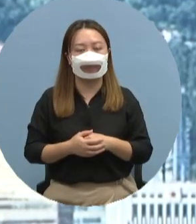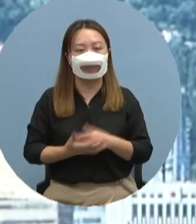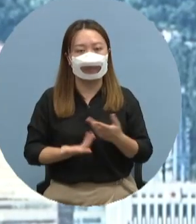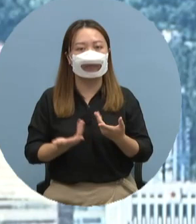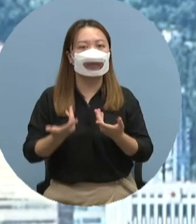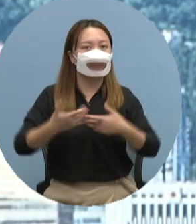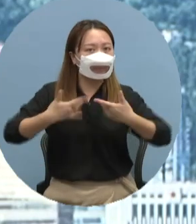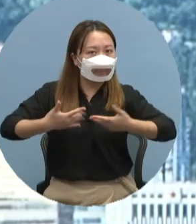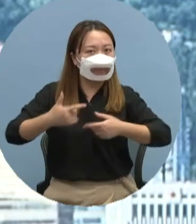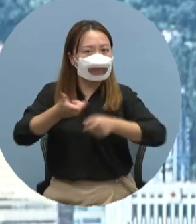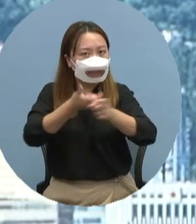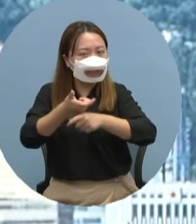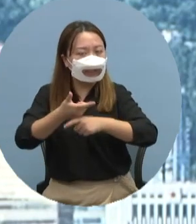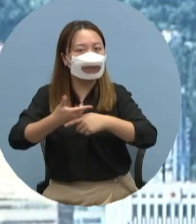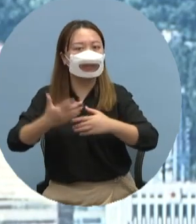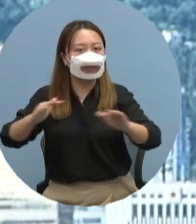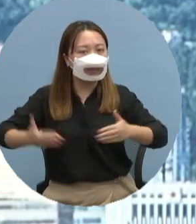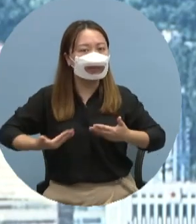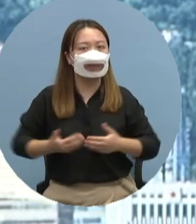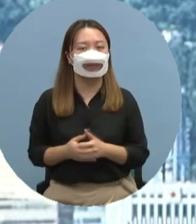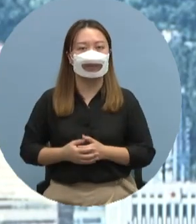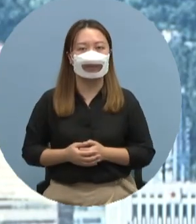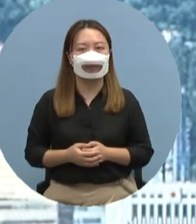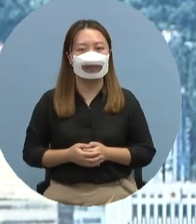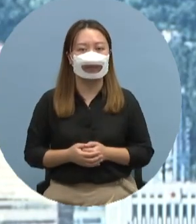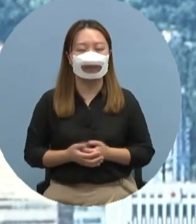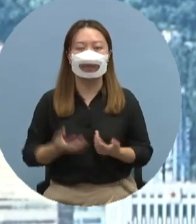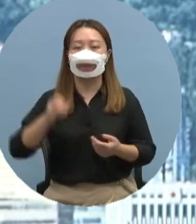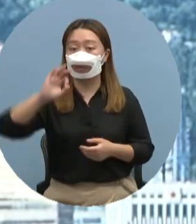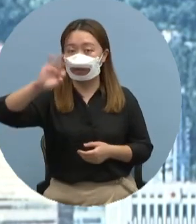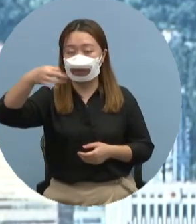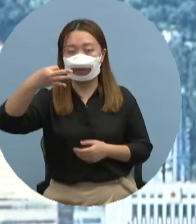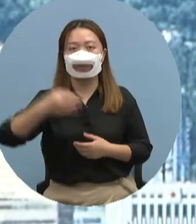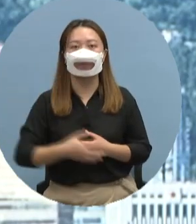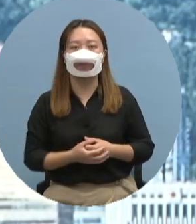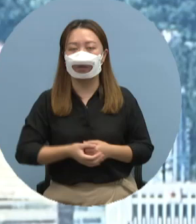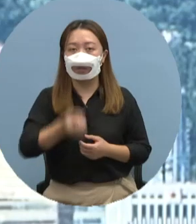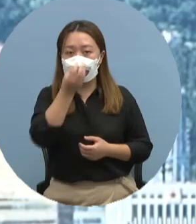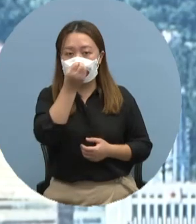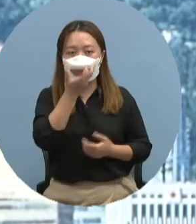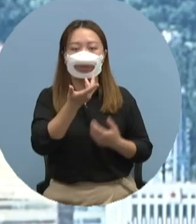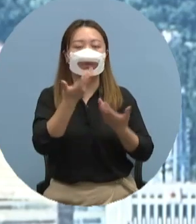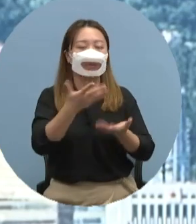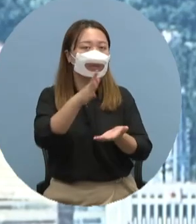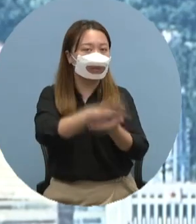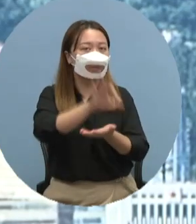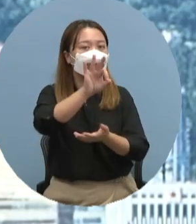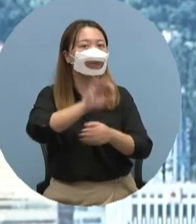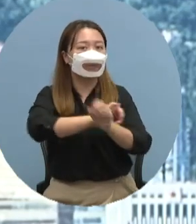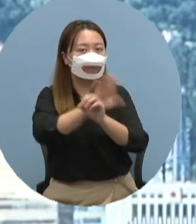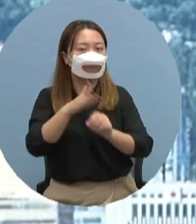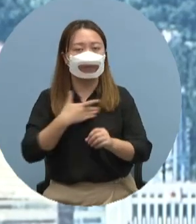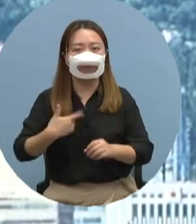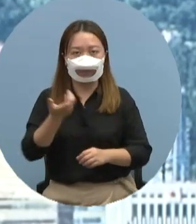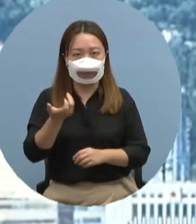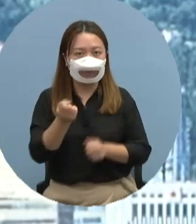腳。第三咧就係，我亦都會講俾佢哋聽咧，香港經過咗三年嘅疫情嘅困